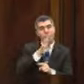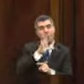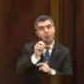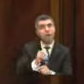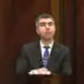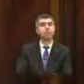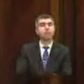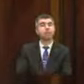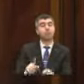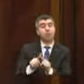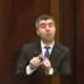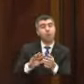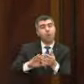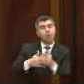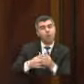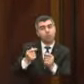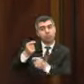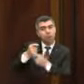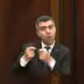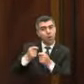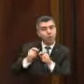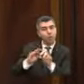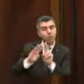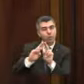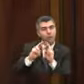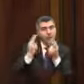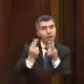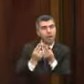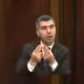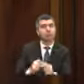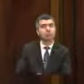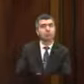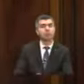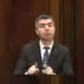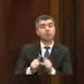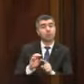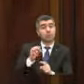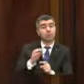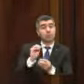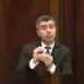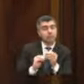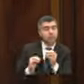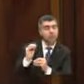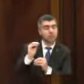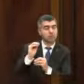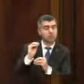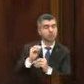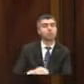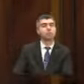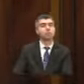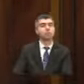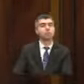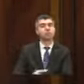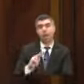العجز المتراكم ديال ميزاننا التجاري هو الذي يزيد الطين بالله، خصوصا أنه في هذه